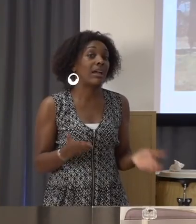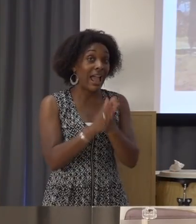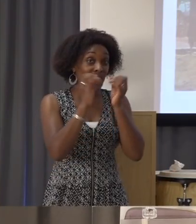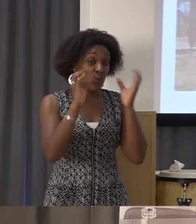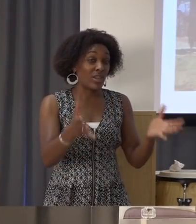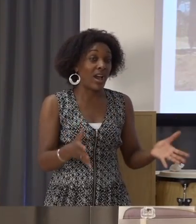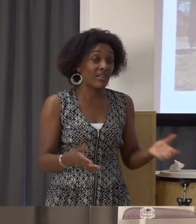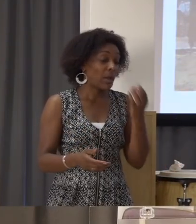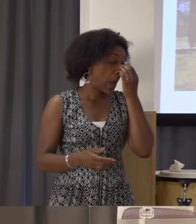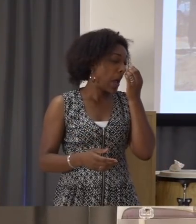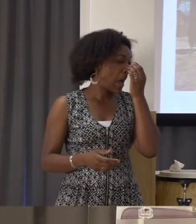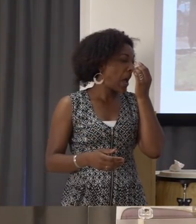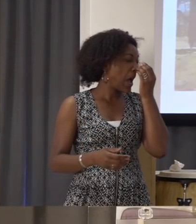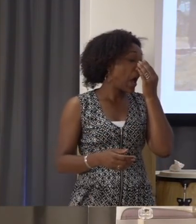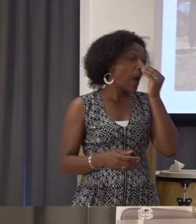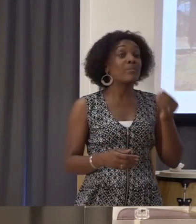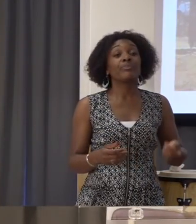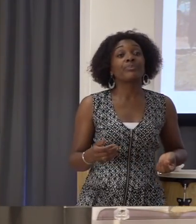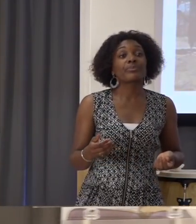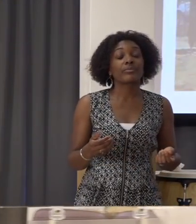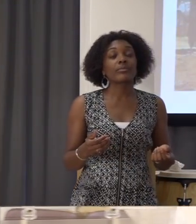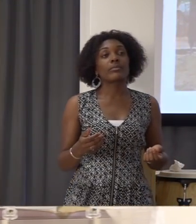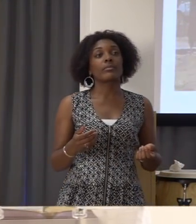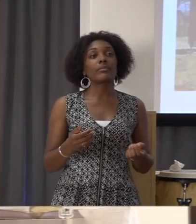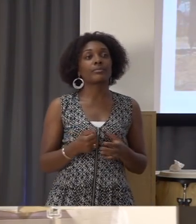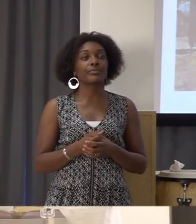Alléluia. On ne me voit pas